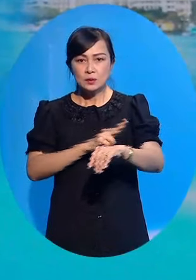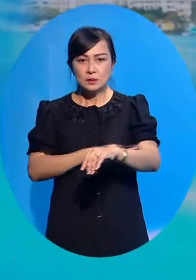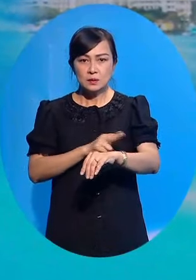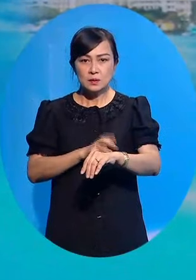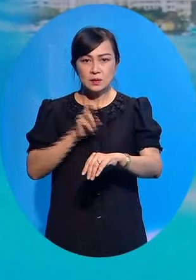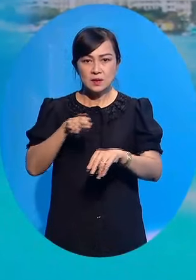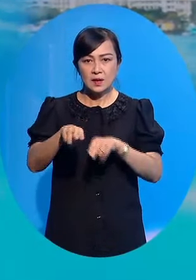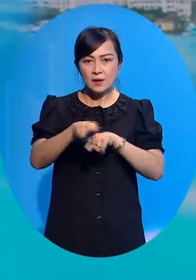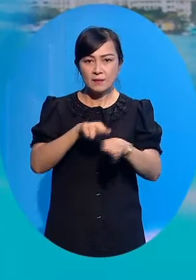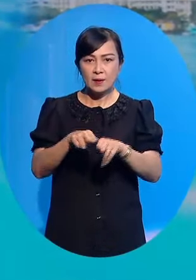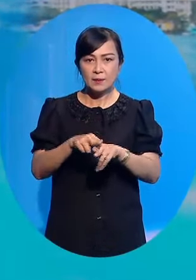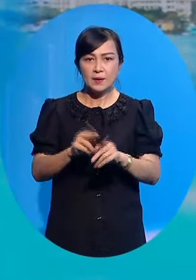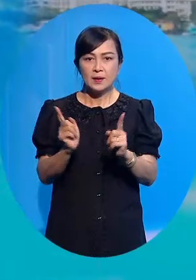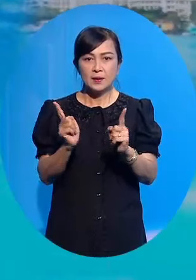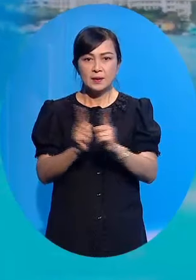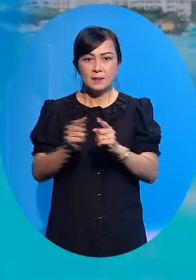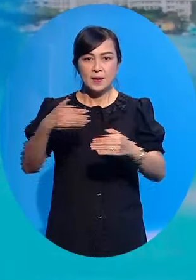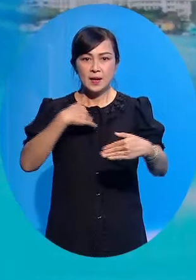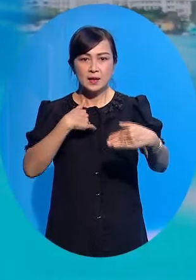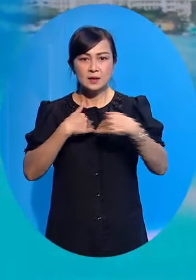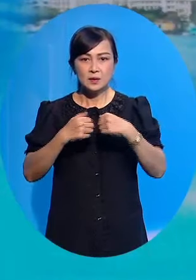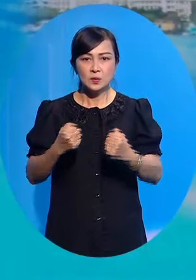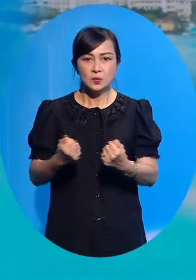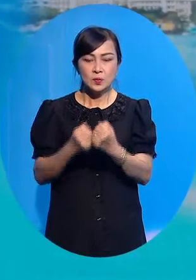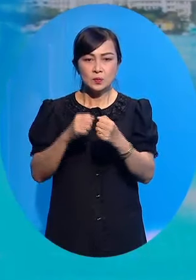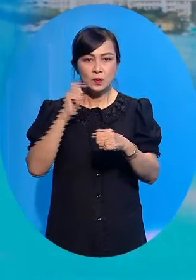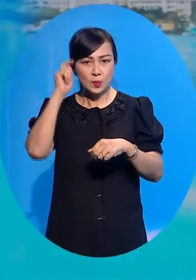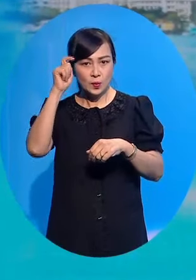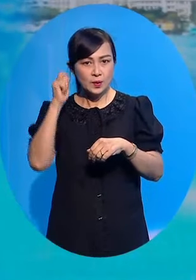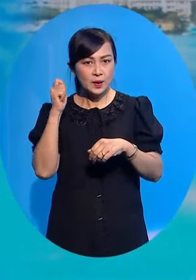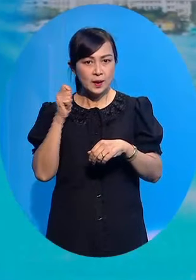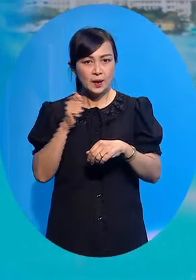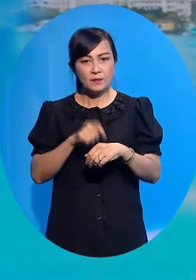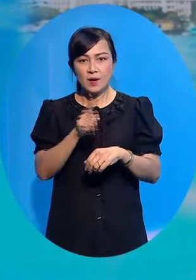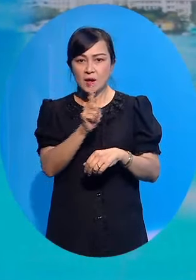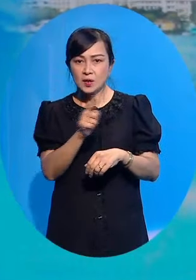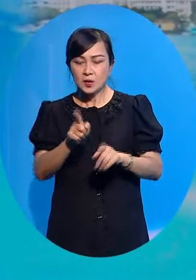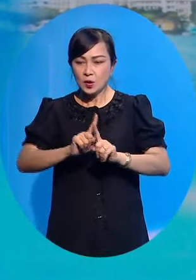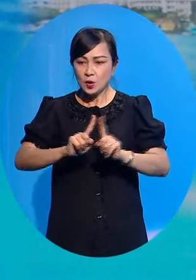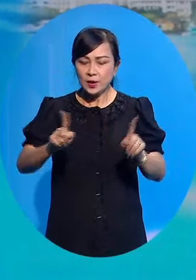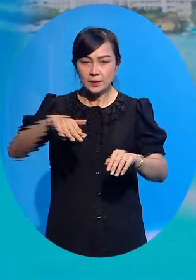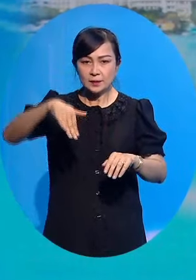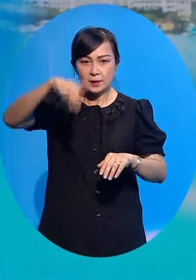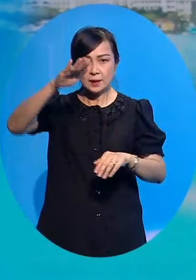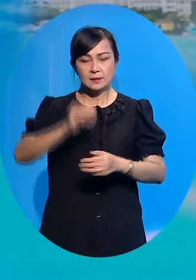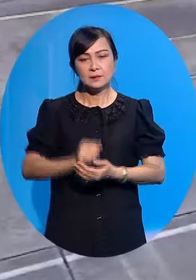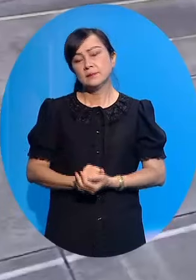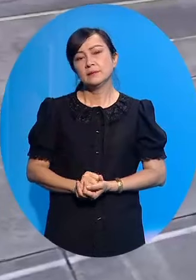lượng hạt nhân Pháp để đối mặt với những ảnh hưởng từ xung đột tại Ukraine cũng như các mối đe dọa khác ngày càng tăng.